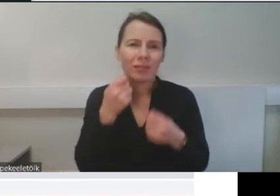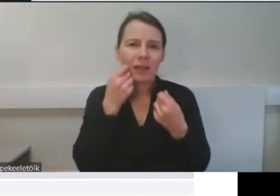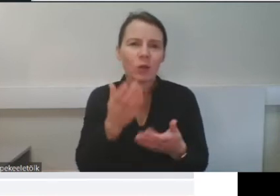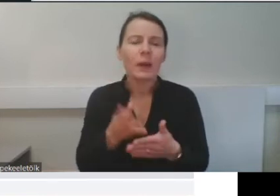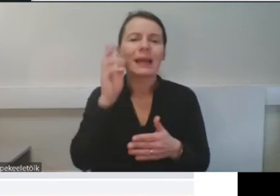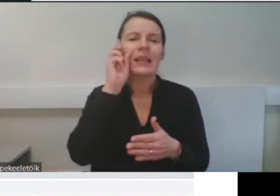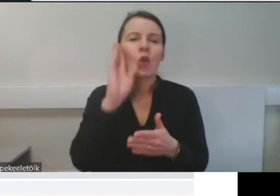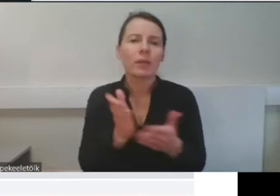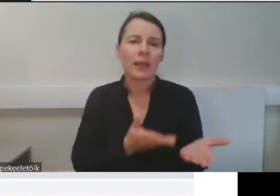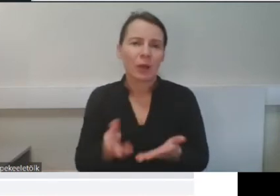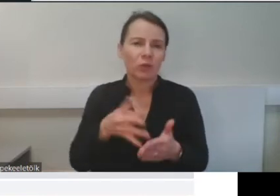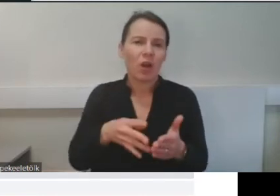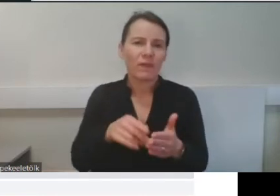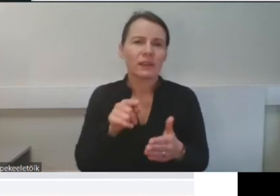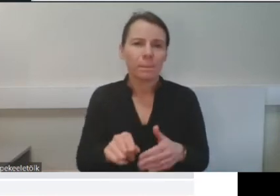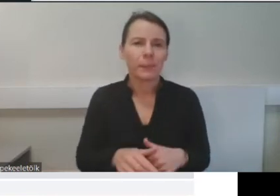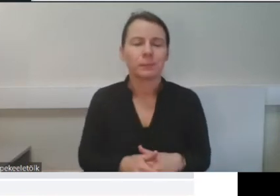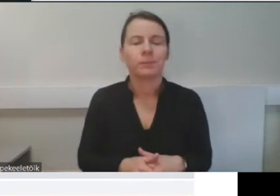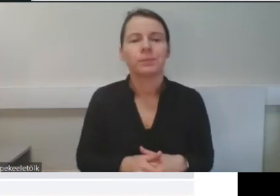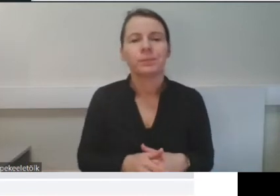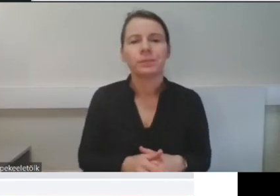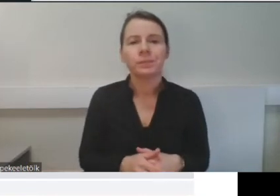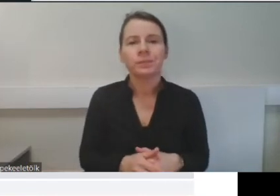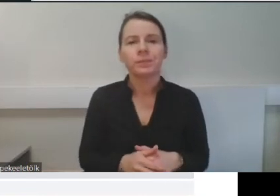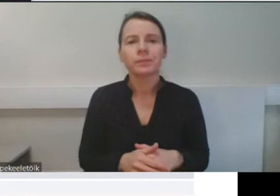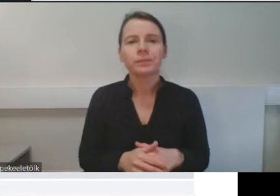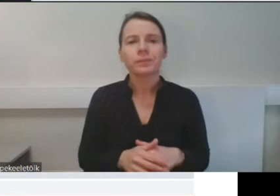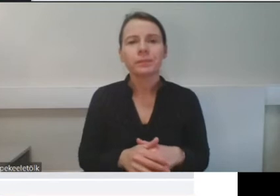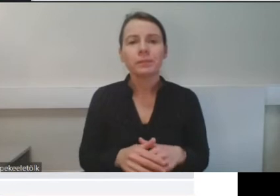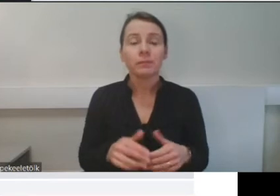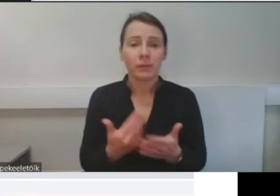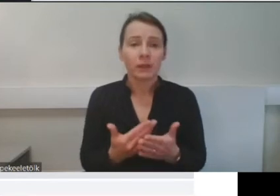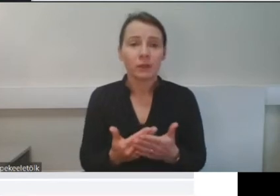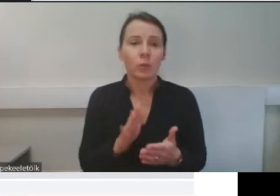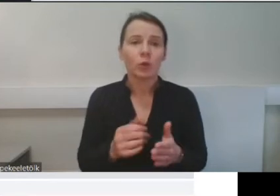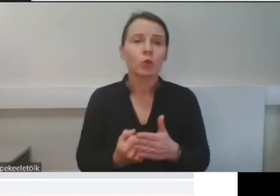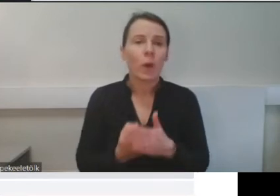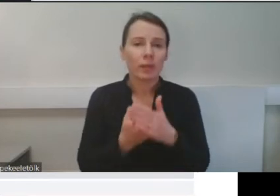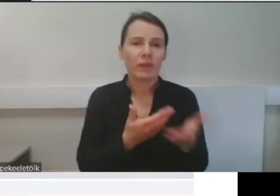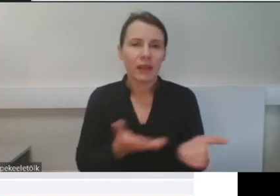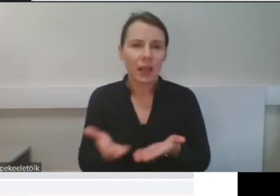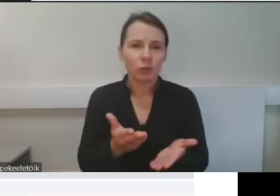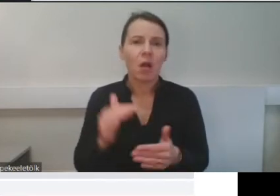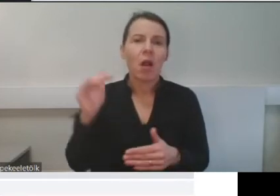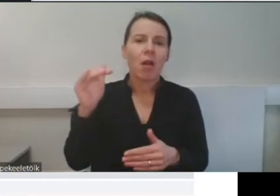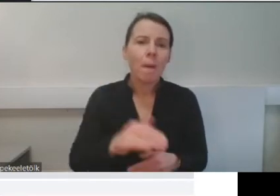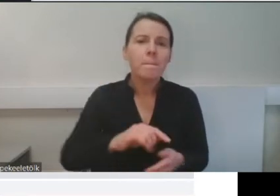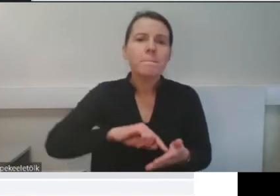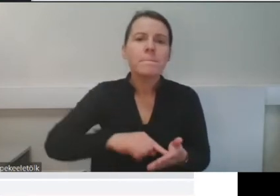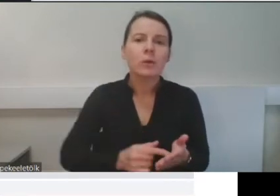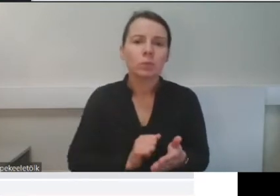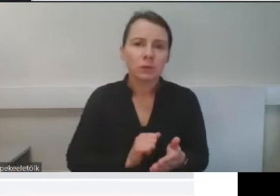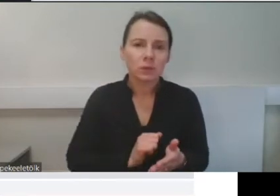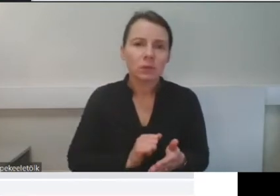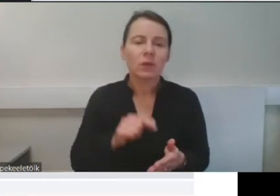inimesi üldhooldekodudes on. Ja samuti on tabelid personali kohta ja selle kohta, et kui palju